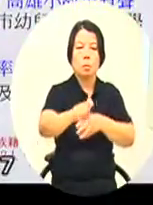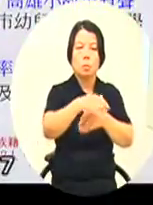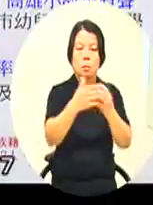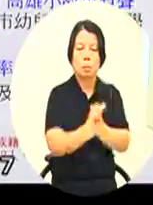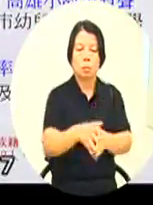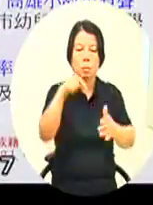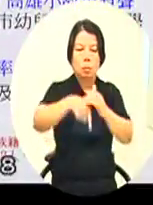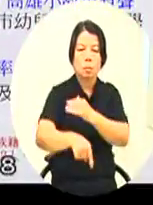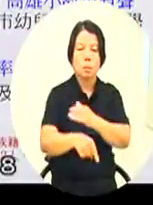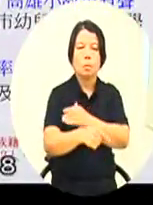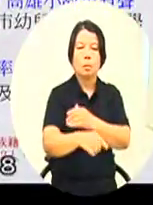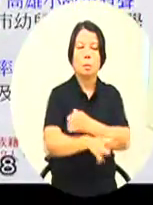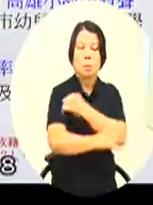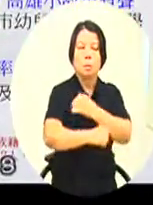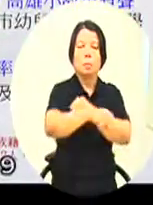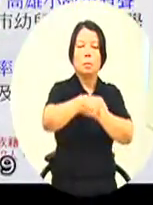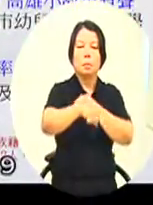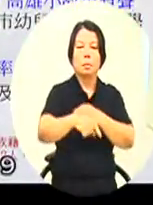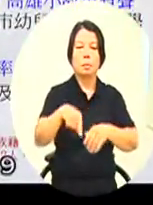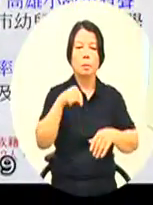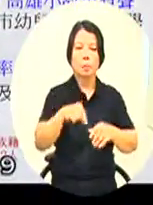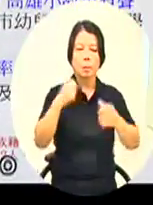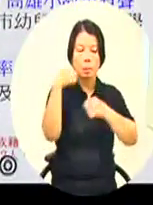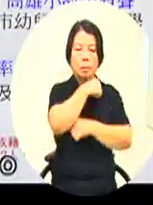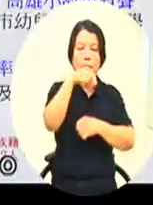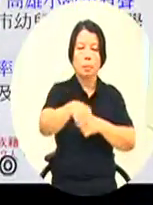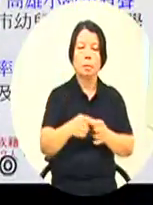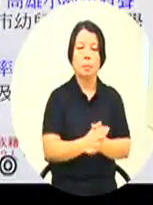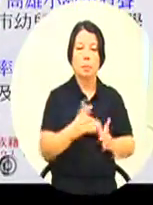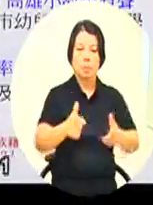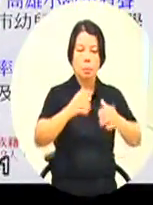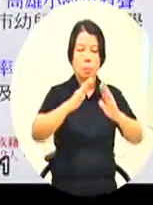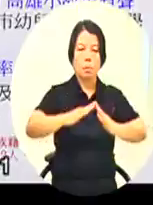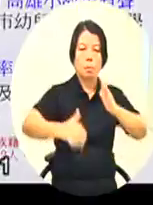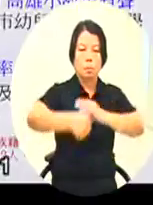土，其实有八个面向哦。各位都知道，我们的市长